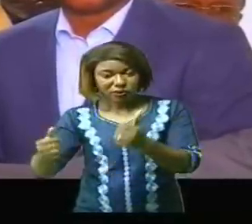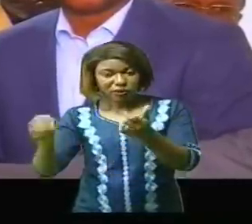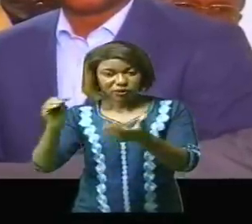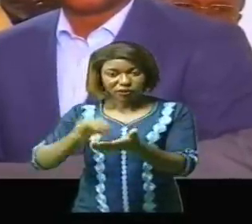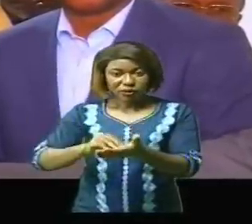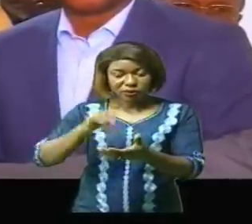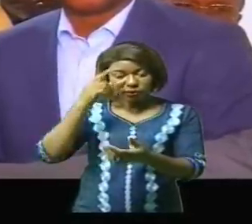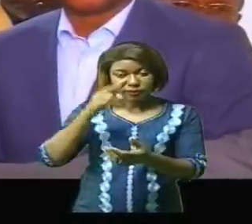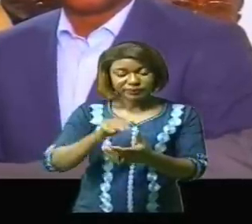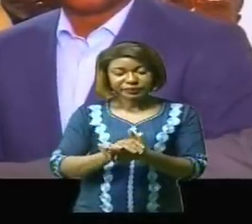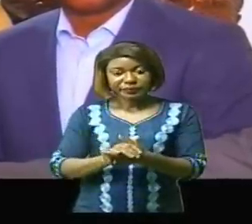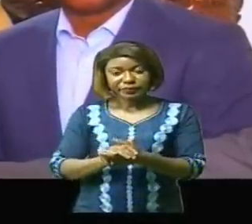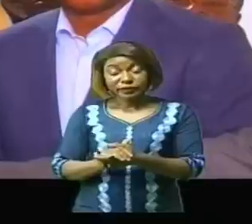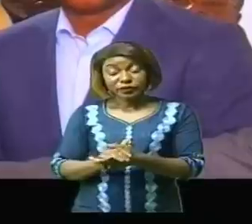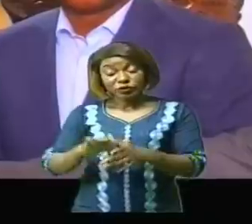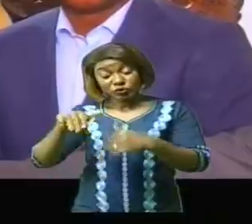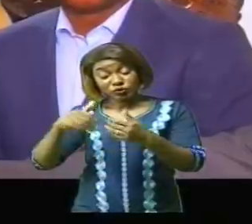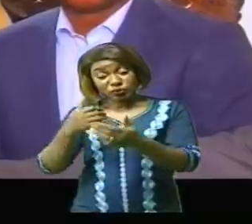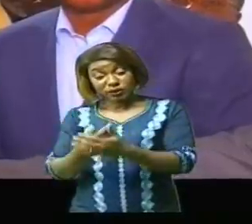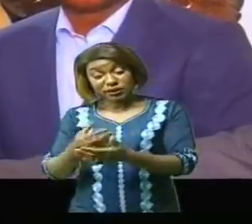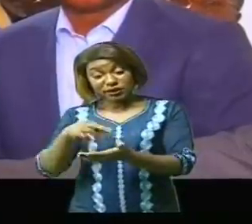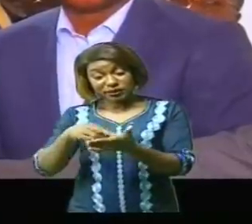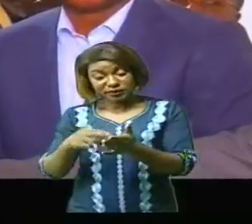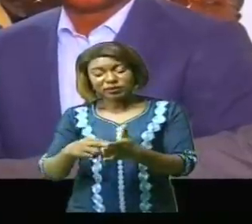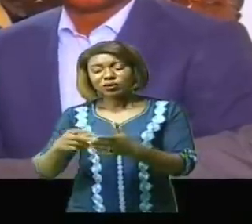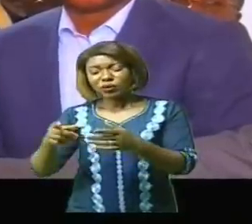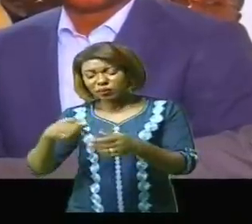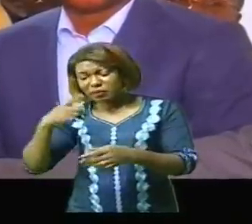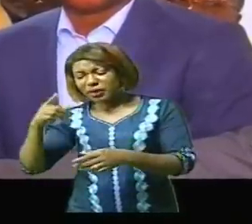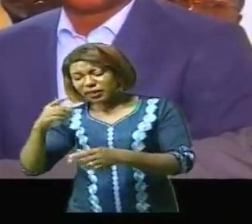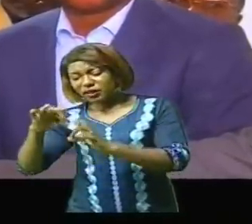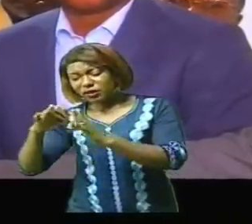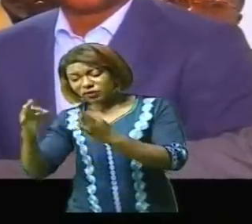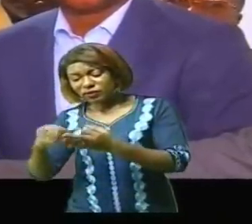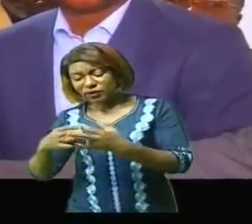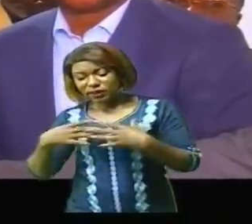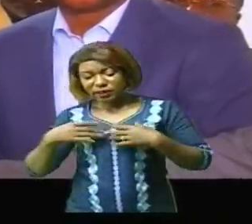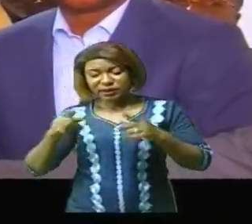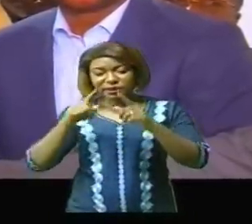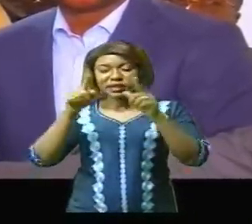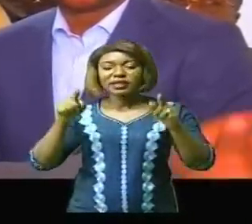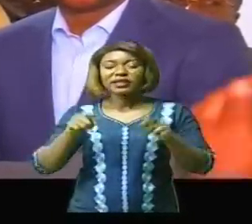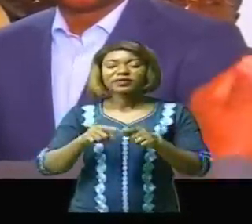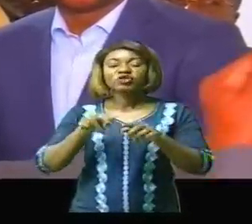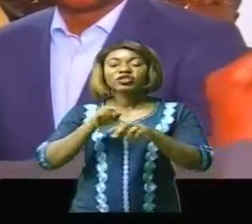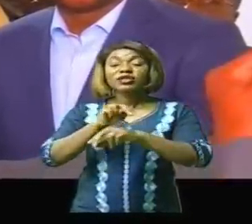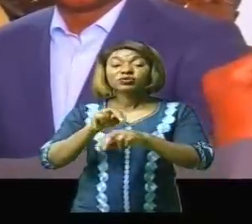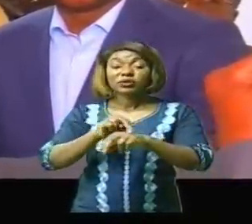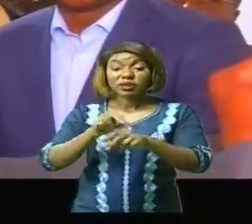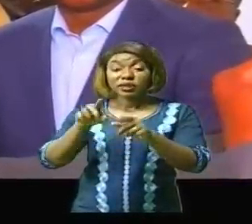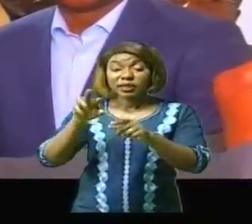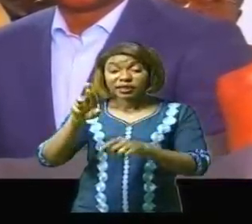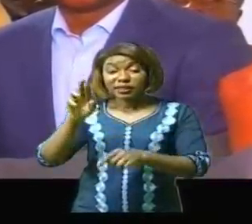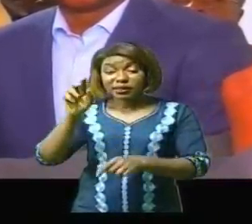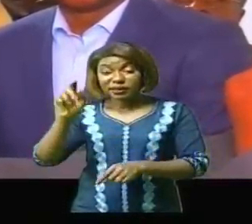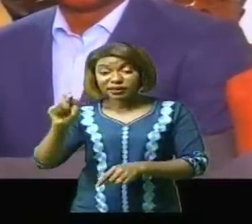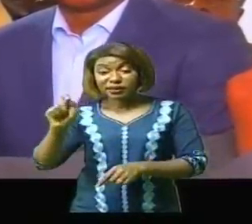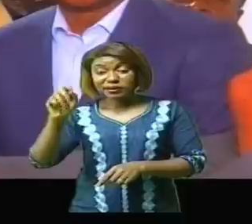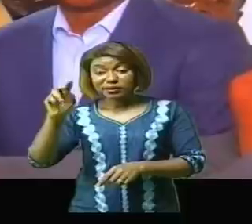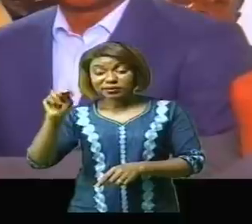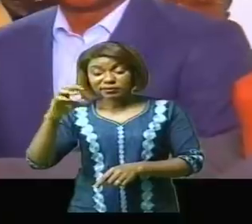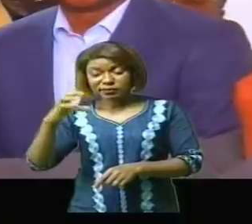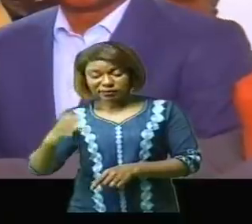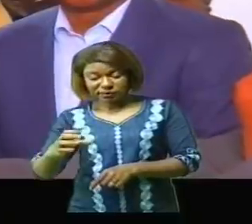V-Club, tout ça. Et ça faisait l'actualité dans toutes nos familles grâce à la télévision nationale, la RTNC, Télézaïre et